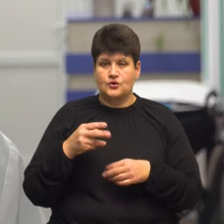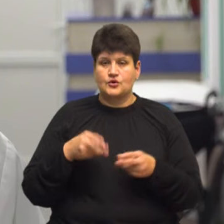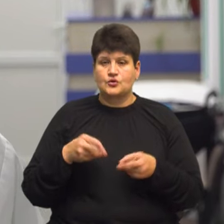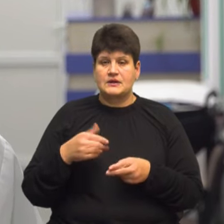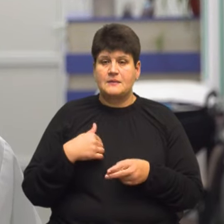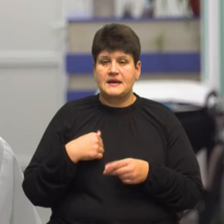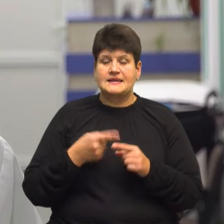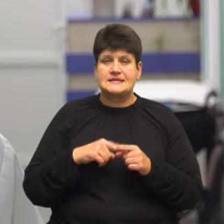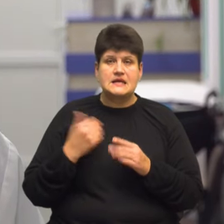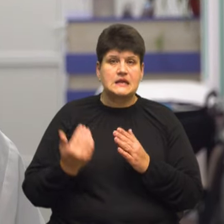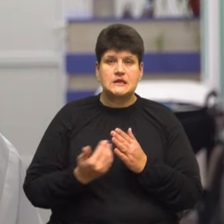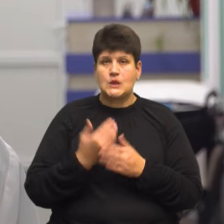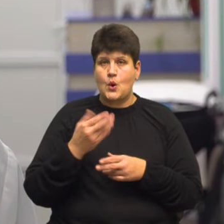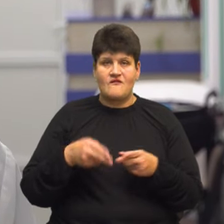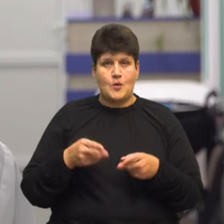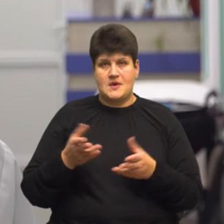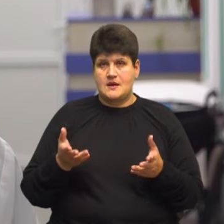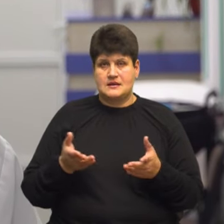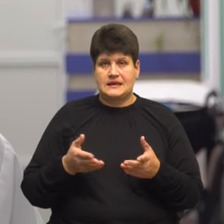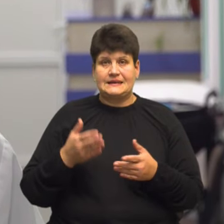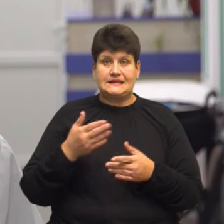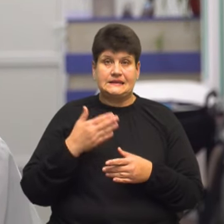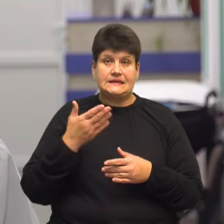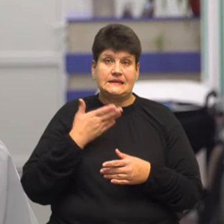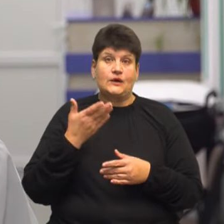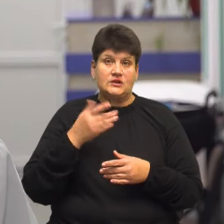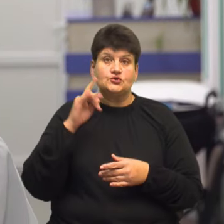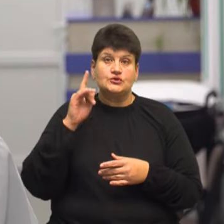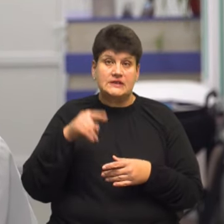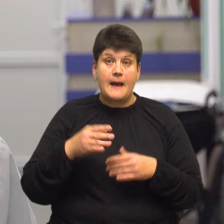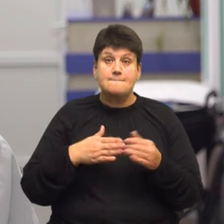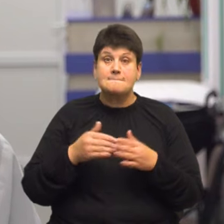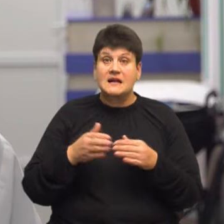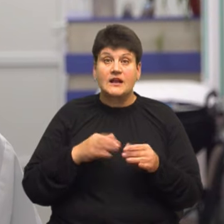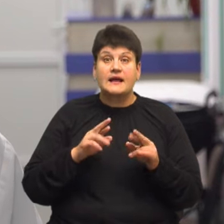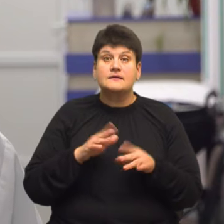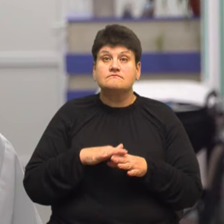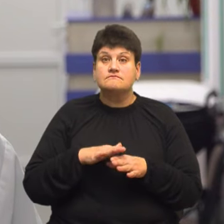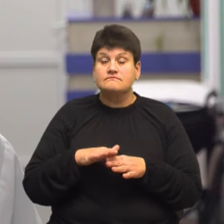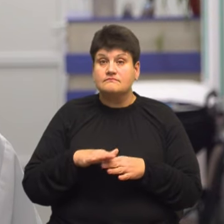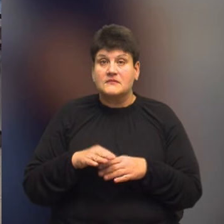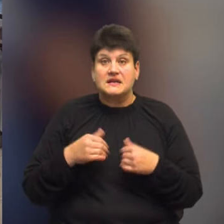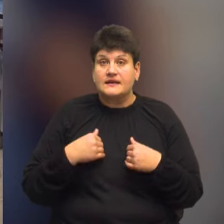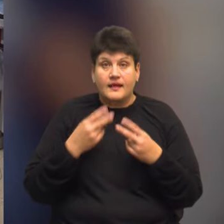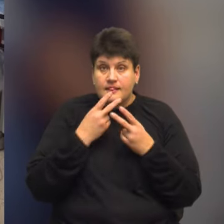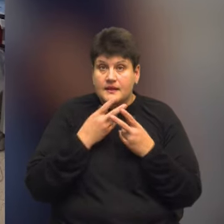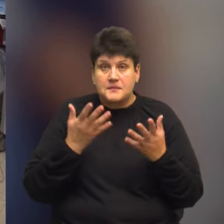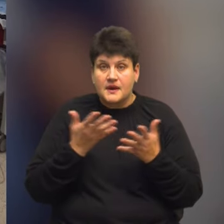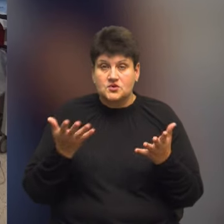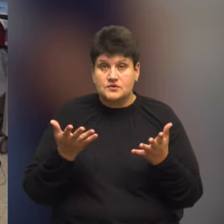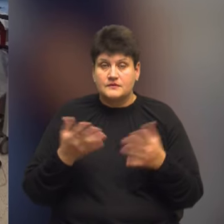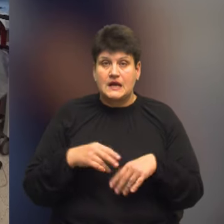особисто це є нова операція. Теоретично знаю, але практично як вона виконується, я не бачив. Лікарі,